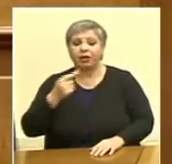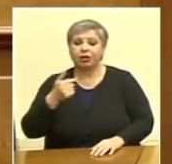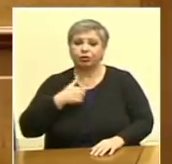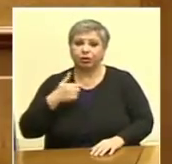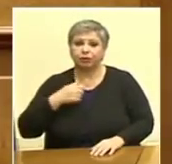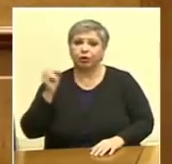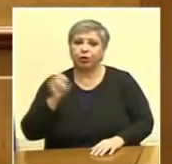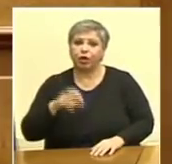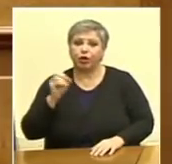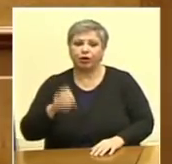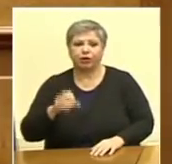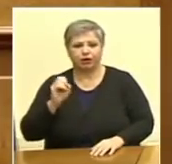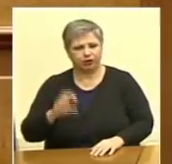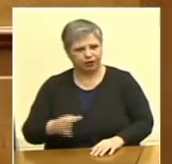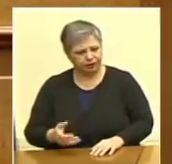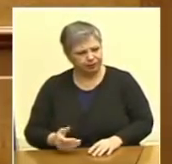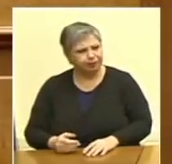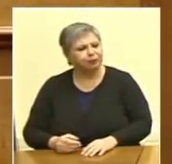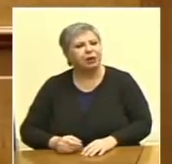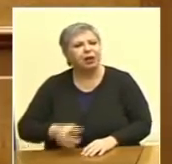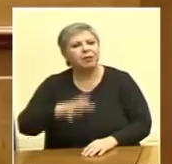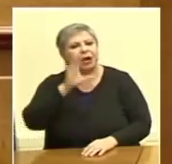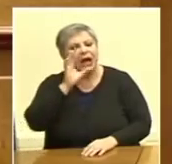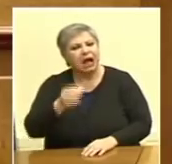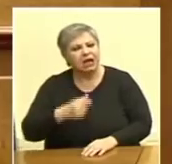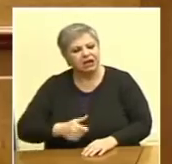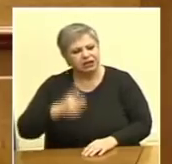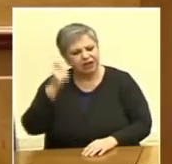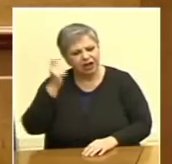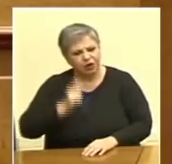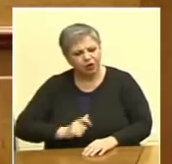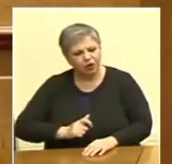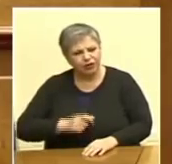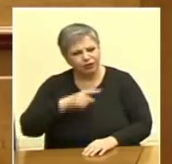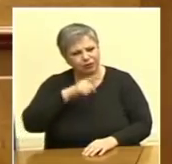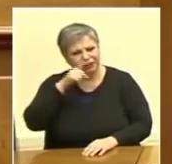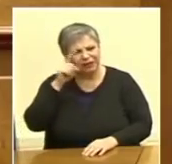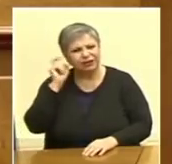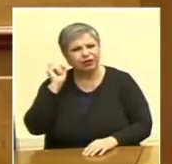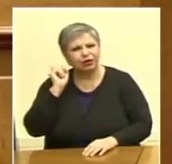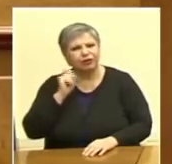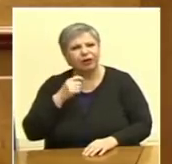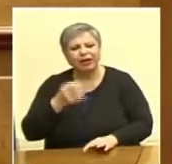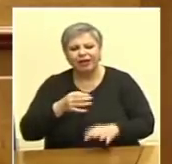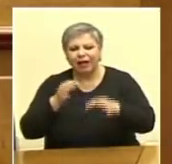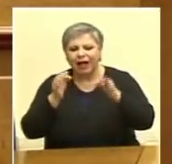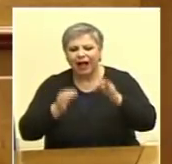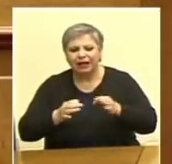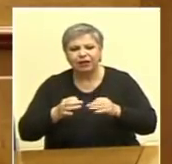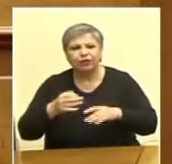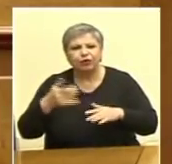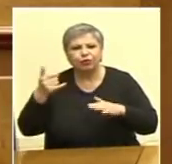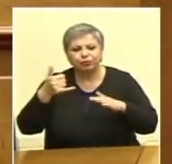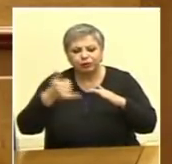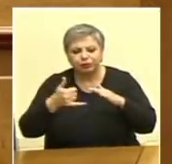Μου είναι εξαιρετικά δύσκολο πράγματι να μπω στην ουσία αυτού του παραλογισμού.